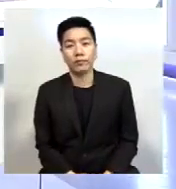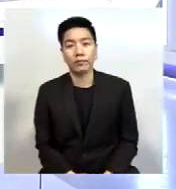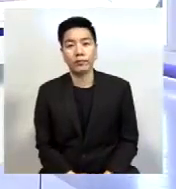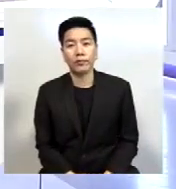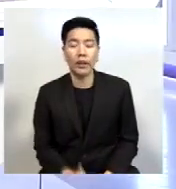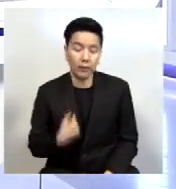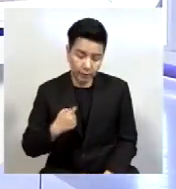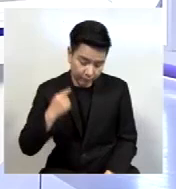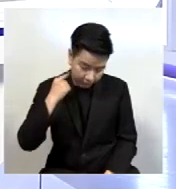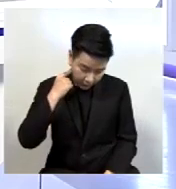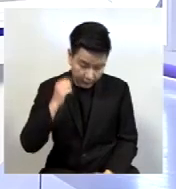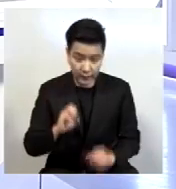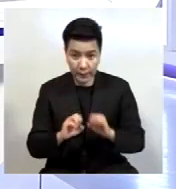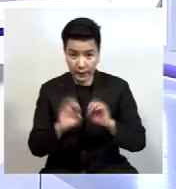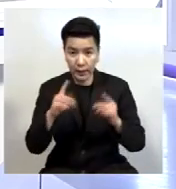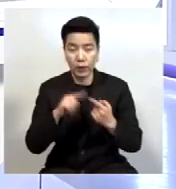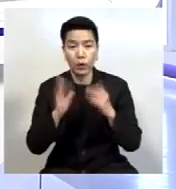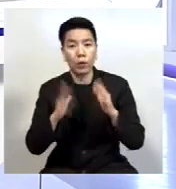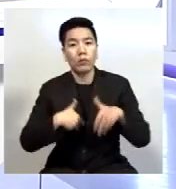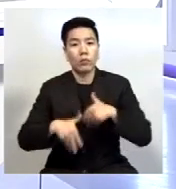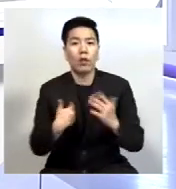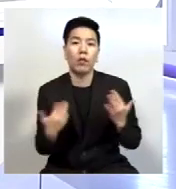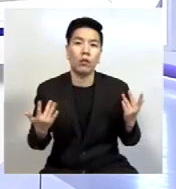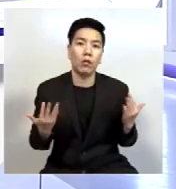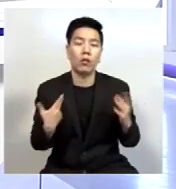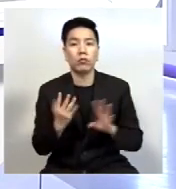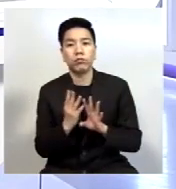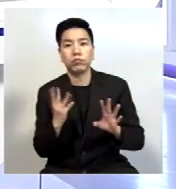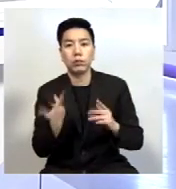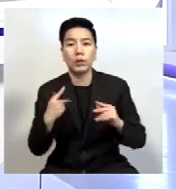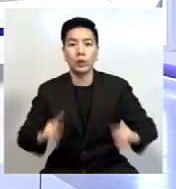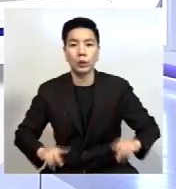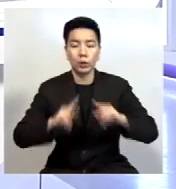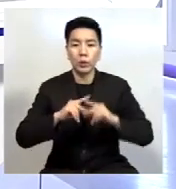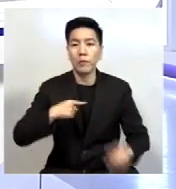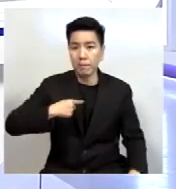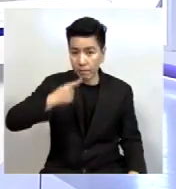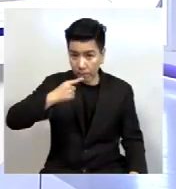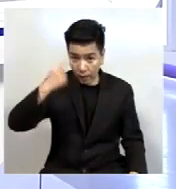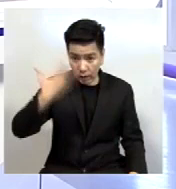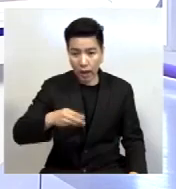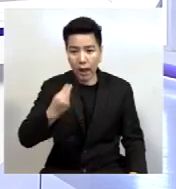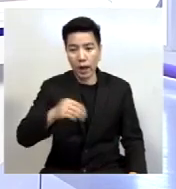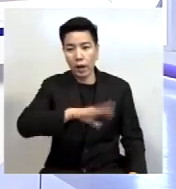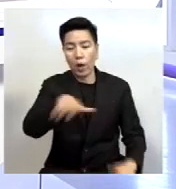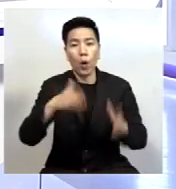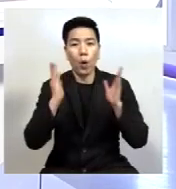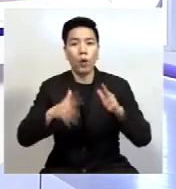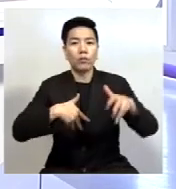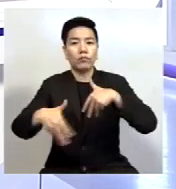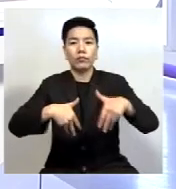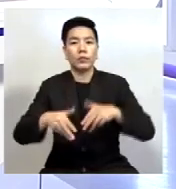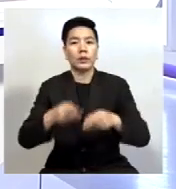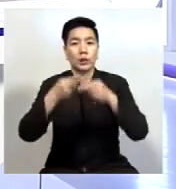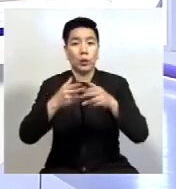ถ้าได้ฟังเสียงชัดๆเนี่ยนะคะตอนที่มีประชาชนไปรอรับจะมีเจ้าหน้าที่ของกระทรวงเขาประกาศเลยนะคะว่าให้กับประชาชนทั่วไปเท่